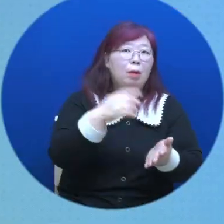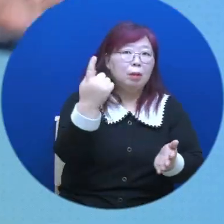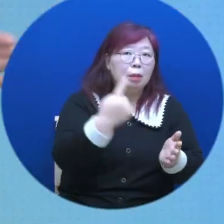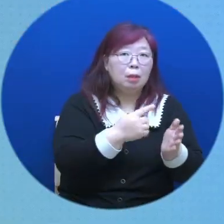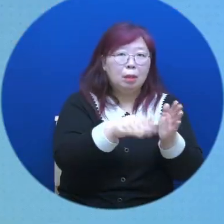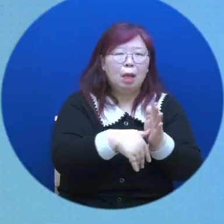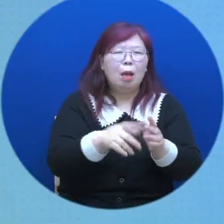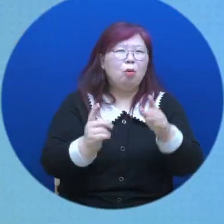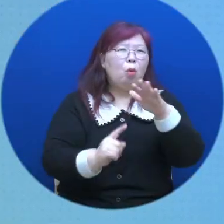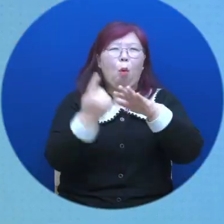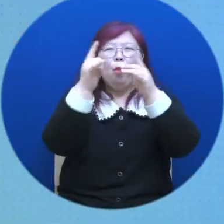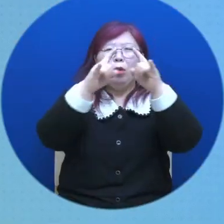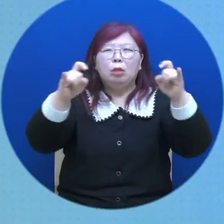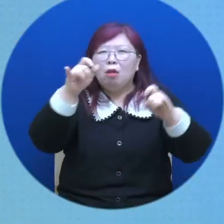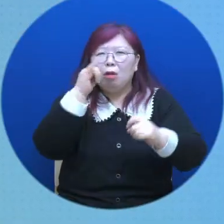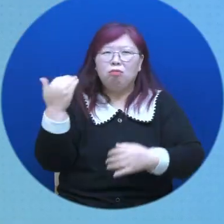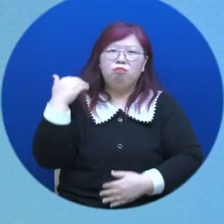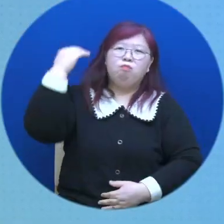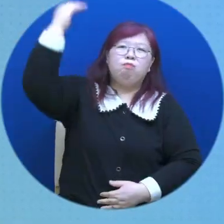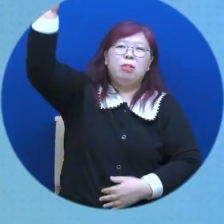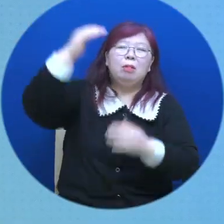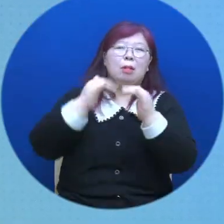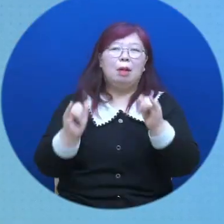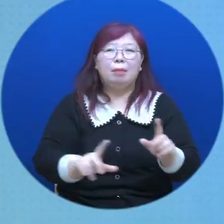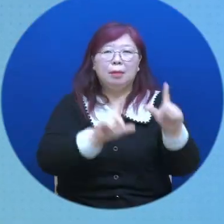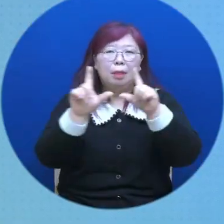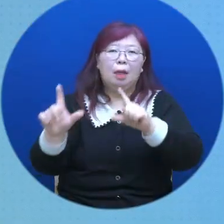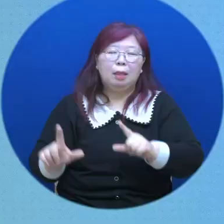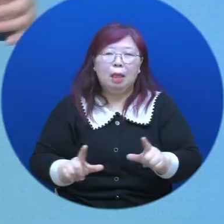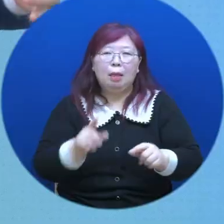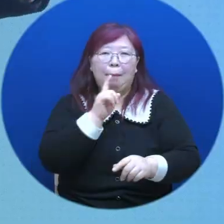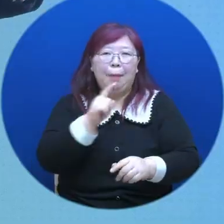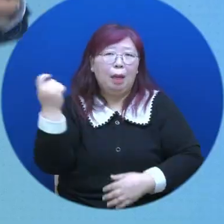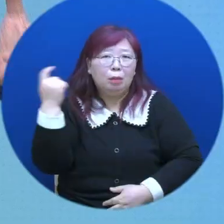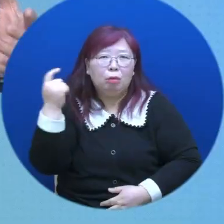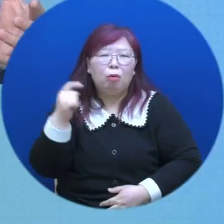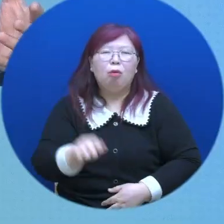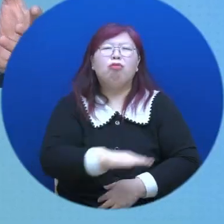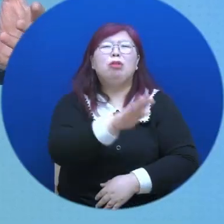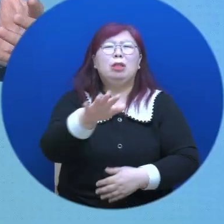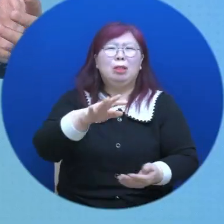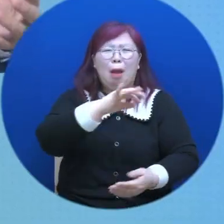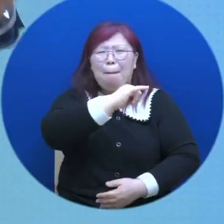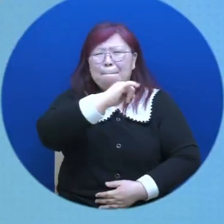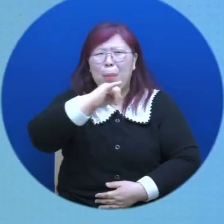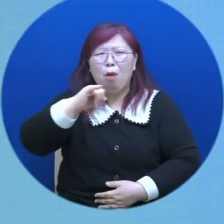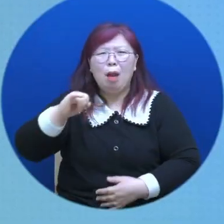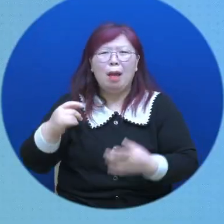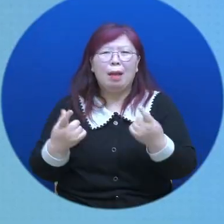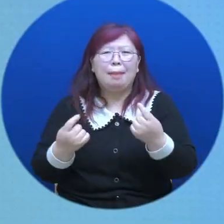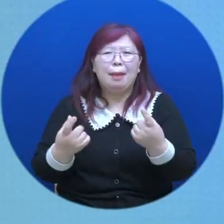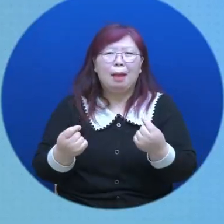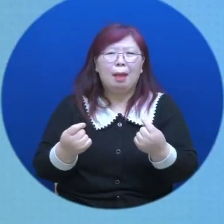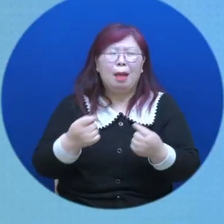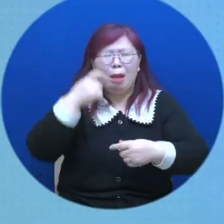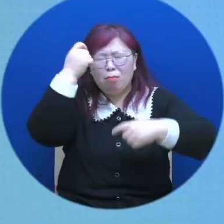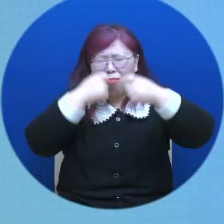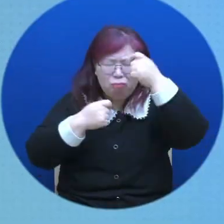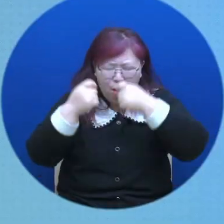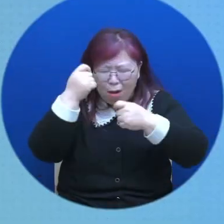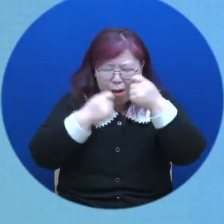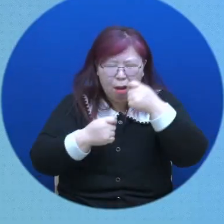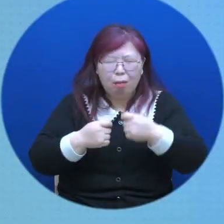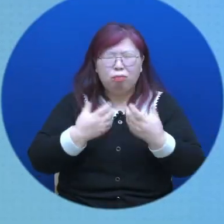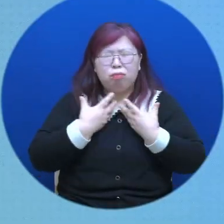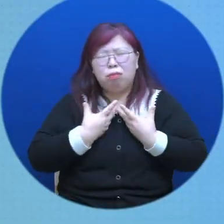성이 있습니다. 거인들이 삽니다. 그 말 앞에 우리는 메뚜기구나. 그들은 절규하고 낙심하고 있는